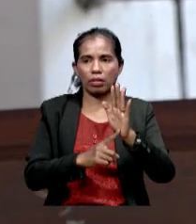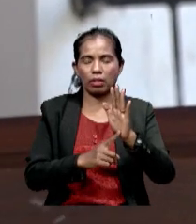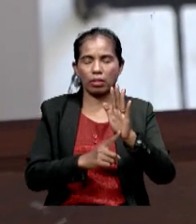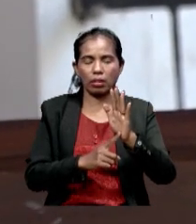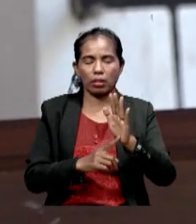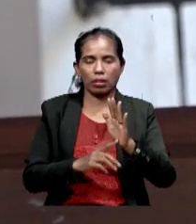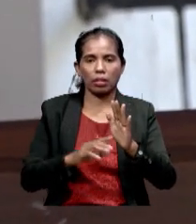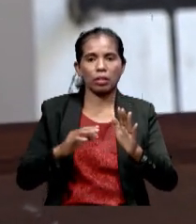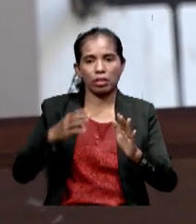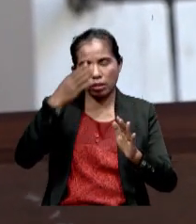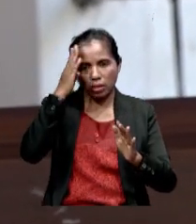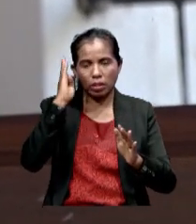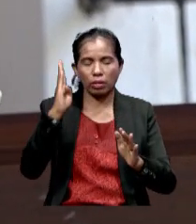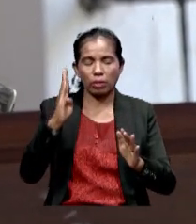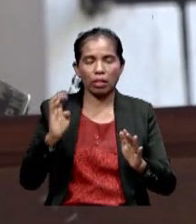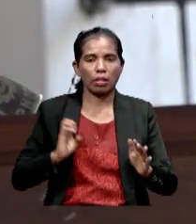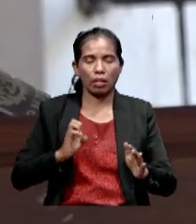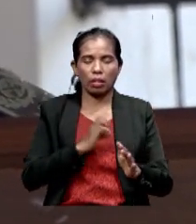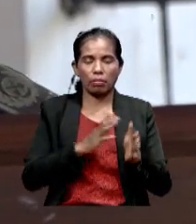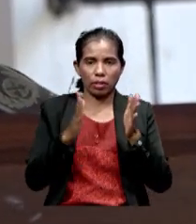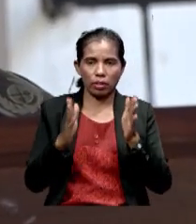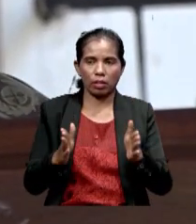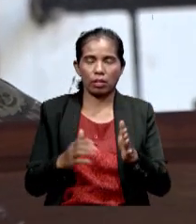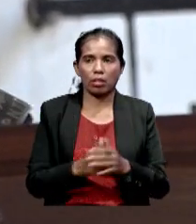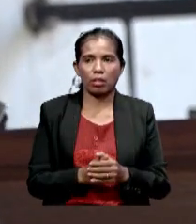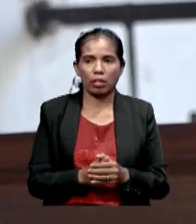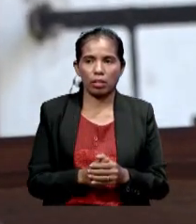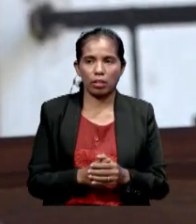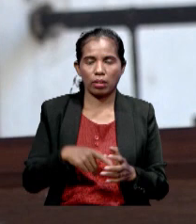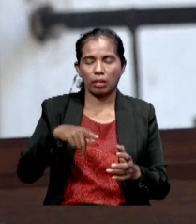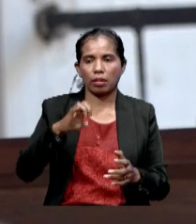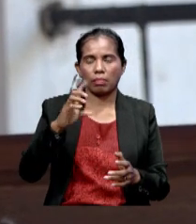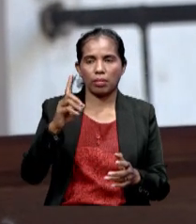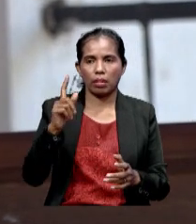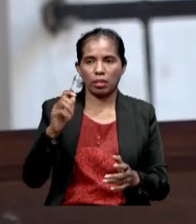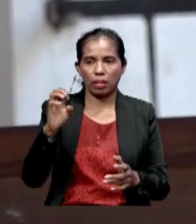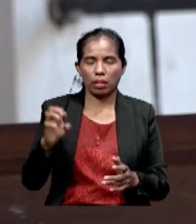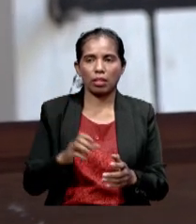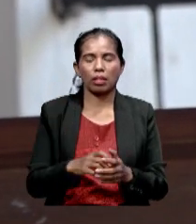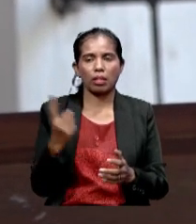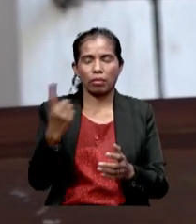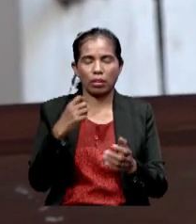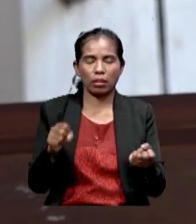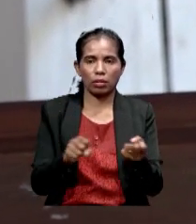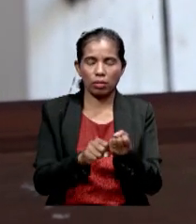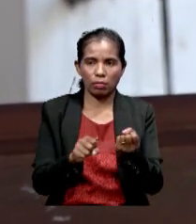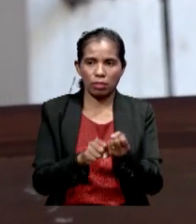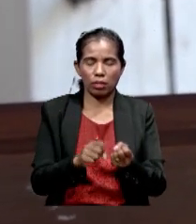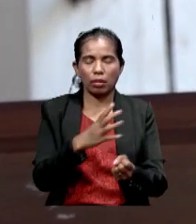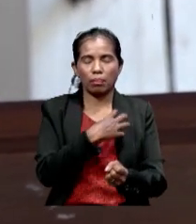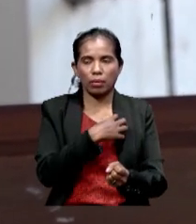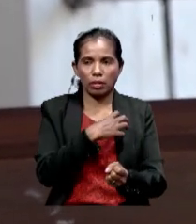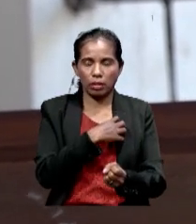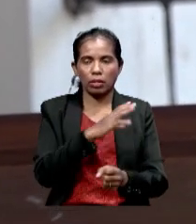Ambassador Castello. No Sir Ambassador Sesanti, Sir Peter Roberts, nebe sempre acompanya, ko Sir Komandante